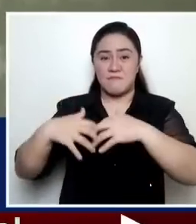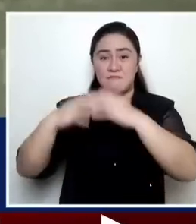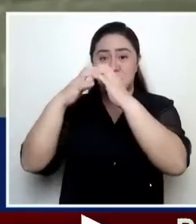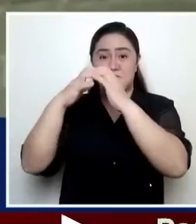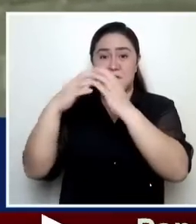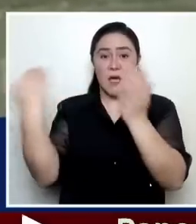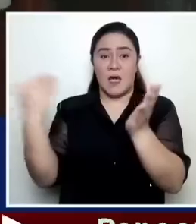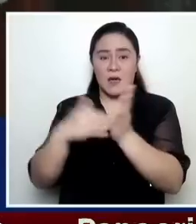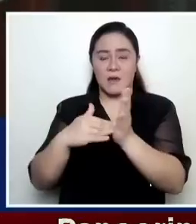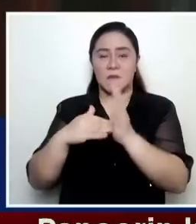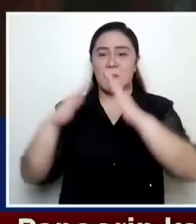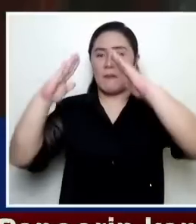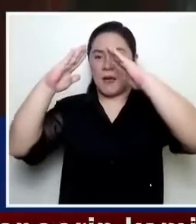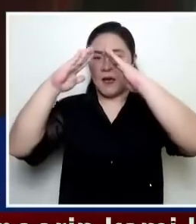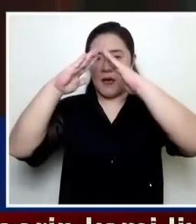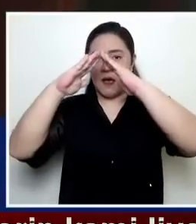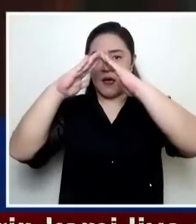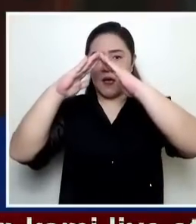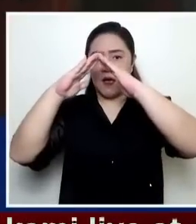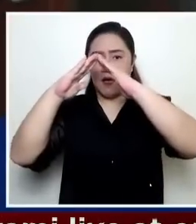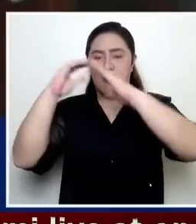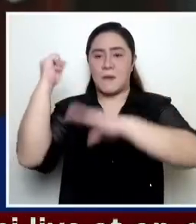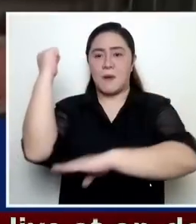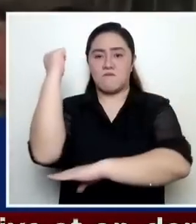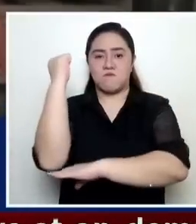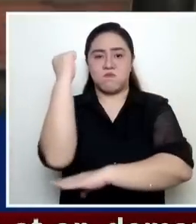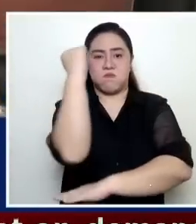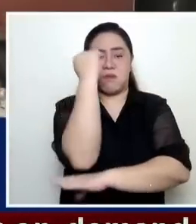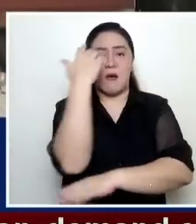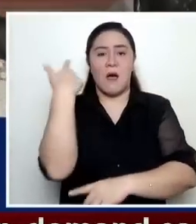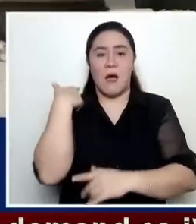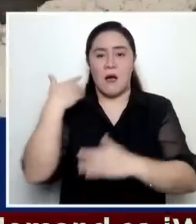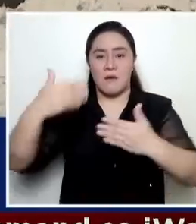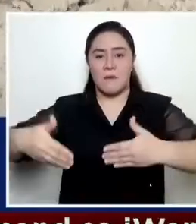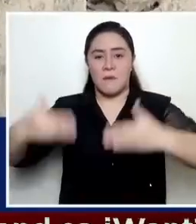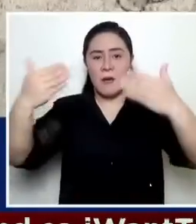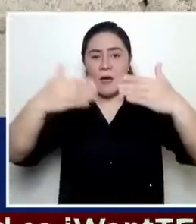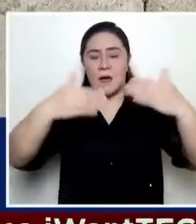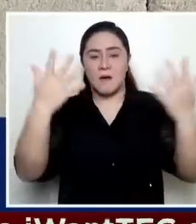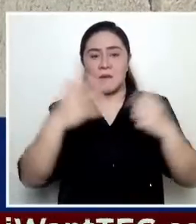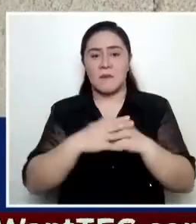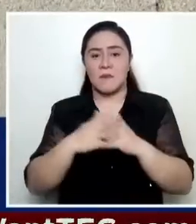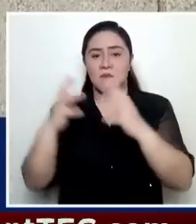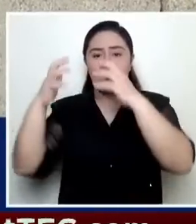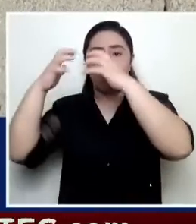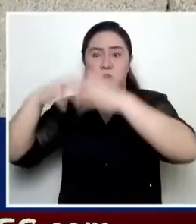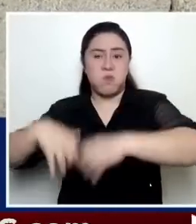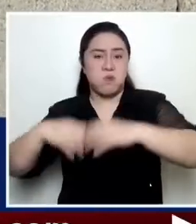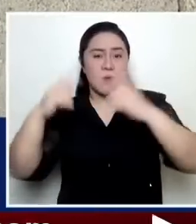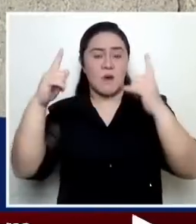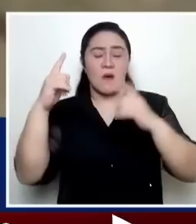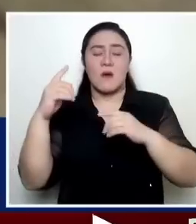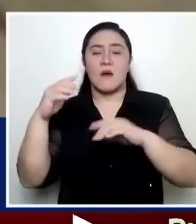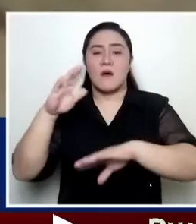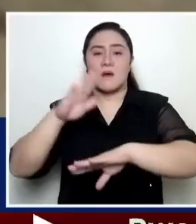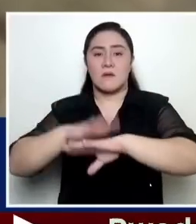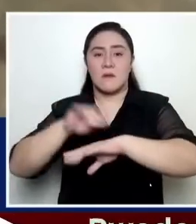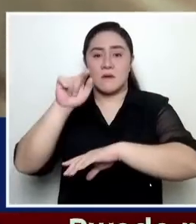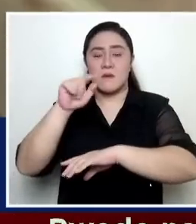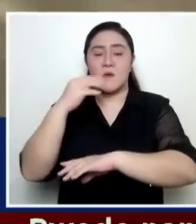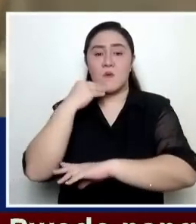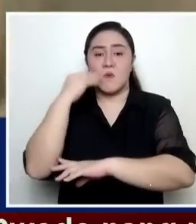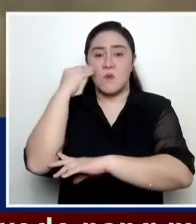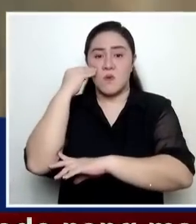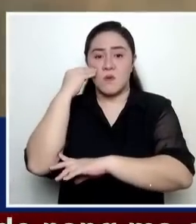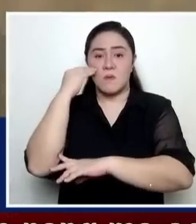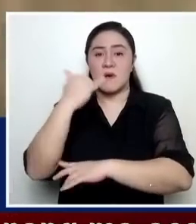May bubong at pader pero walang luho sa loob ng bahay. Kaya kahit giniba ng lindol ang mga pader ng tulugan niya, dito